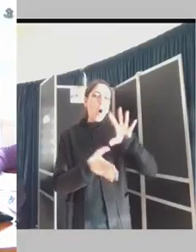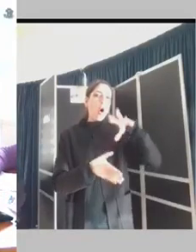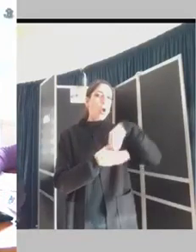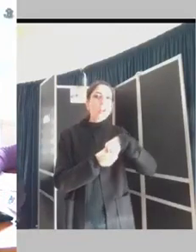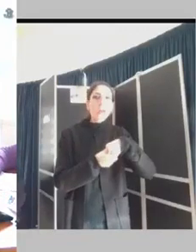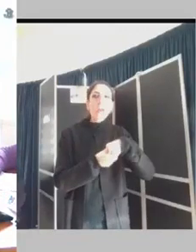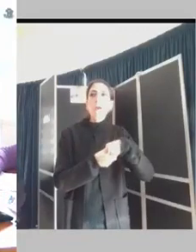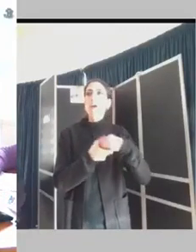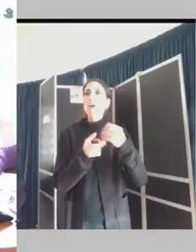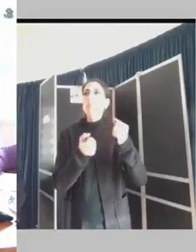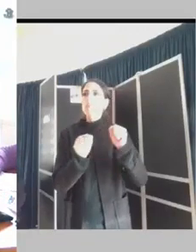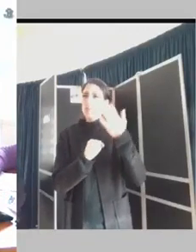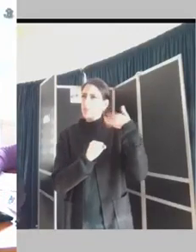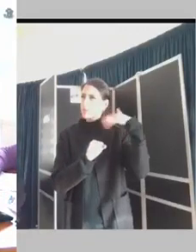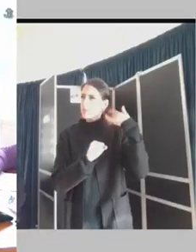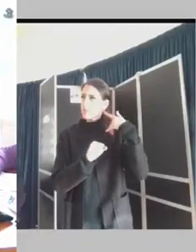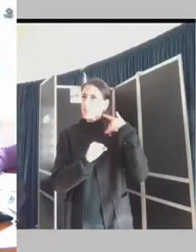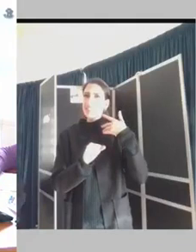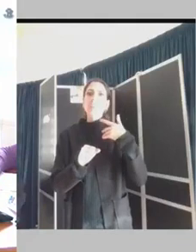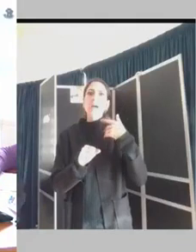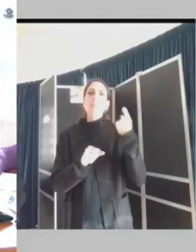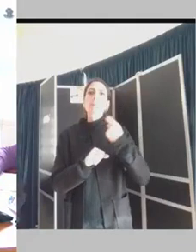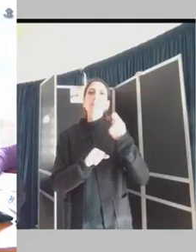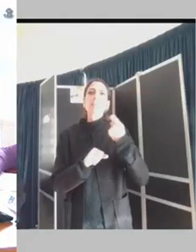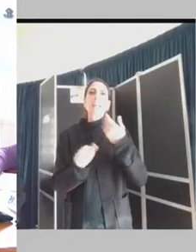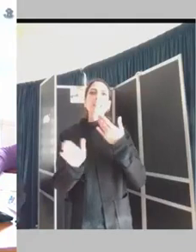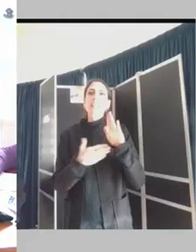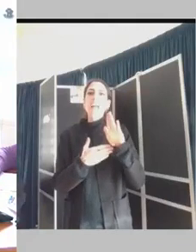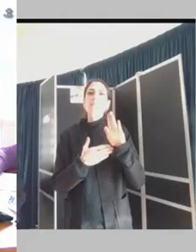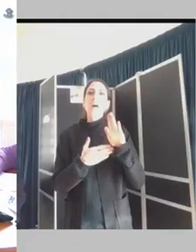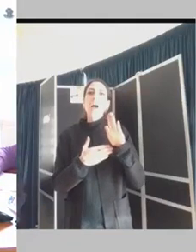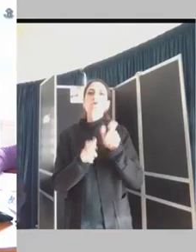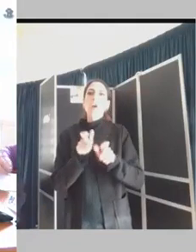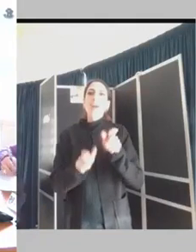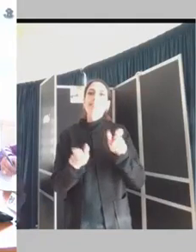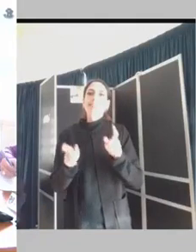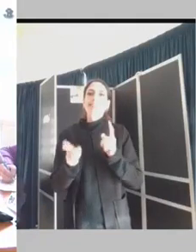del Presidente di Salvagente Italia, anche nell'intervento di Bellassai.